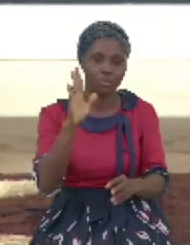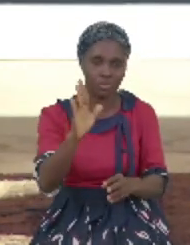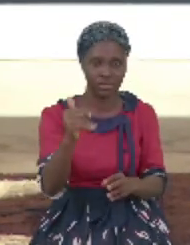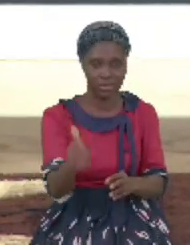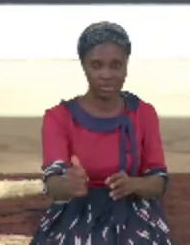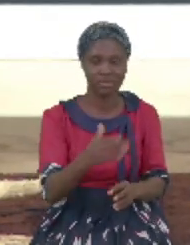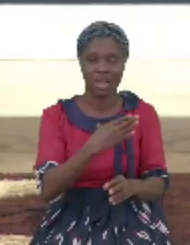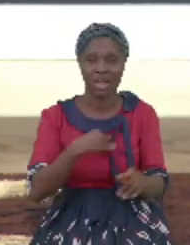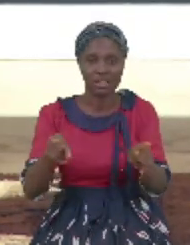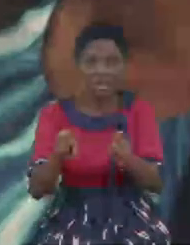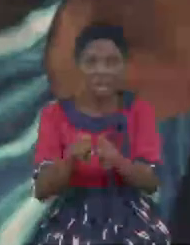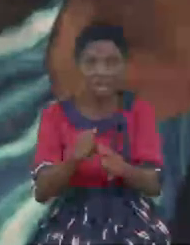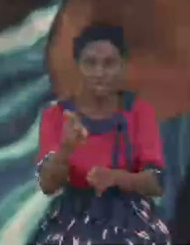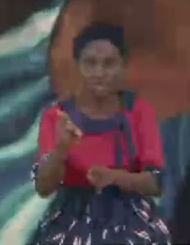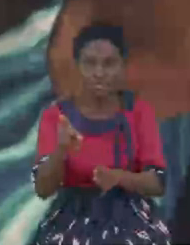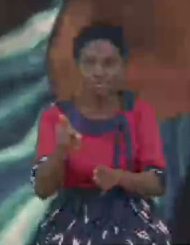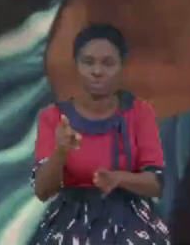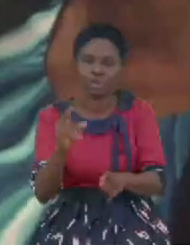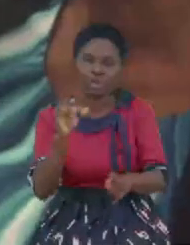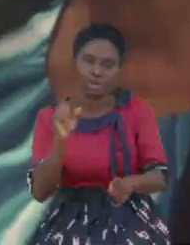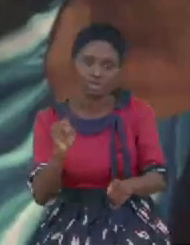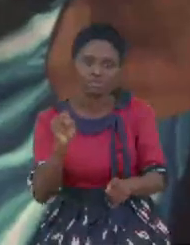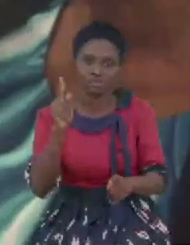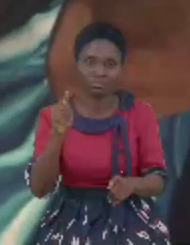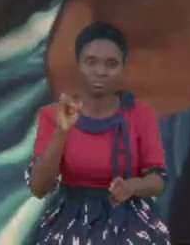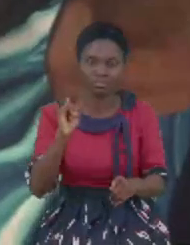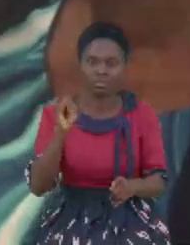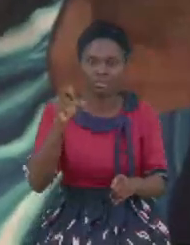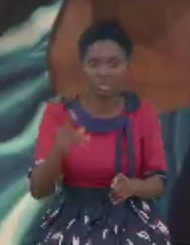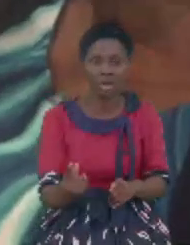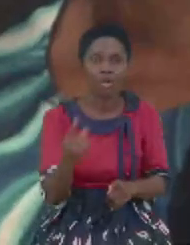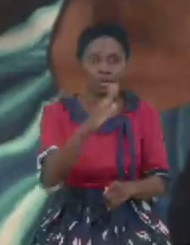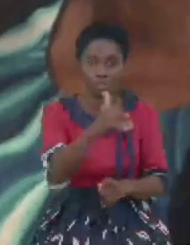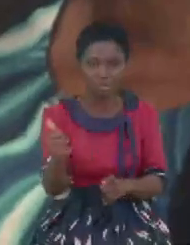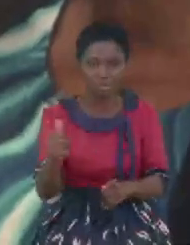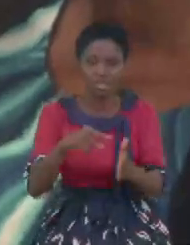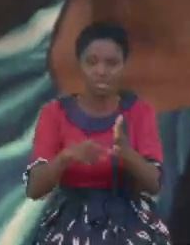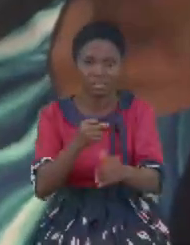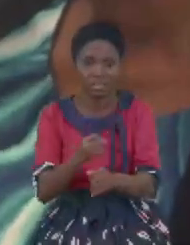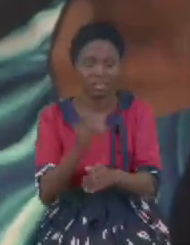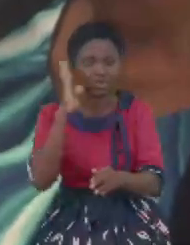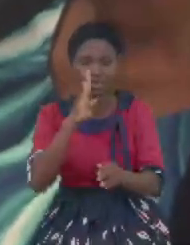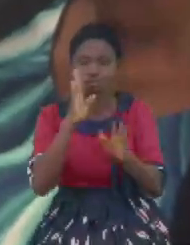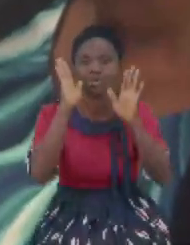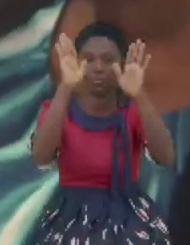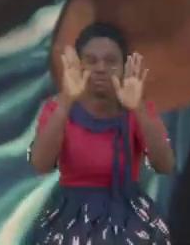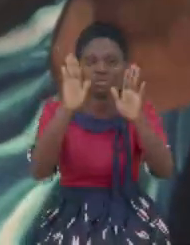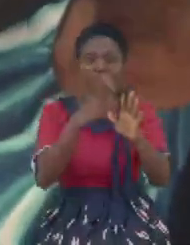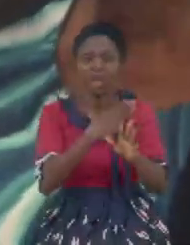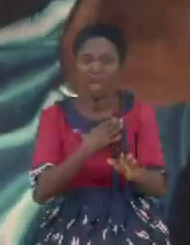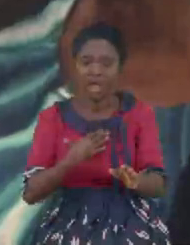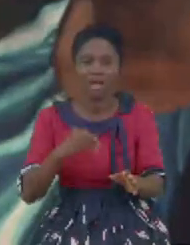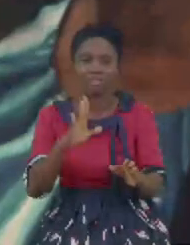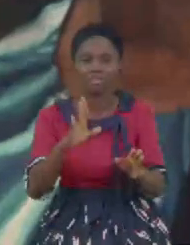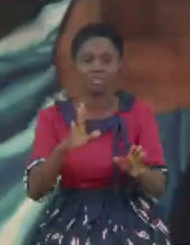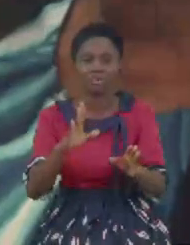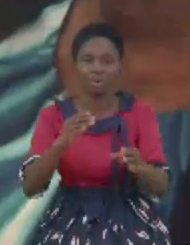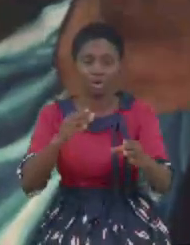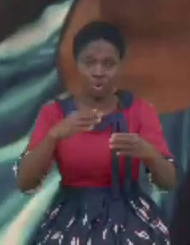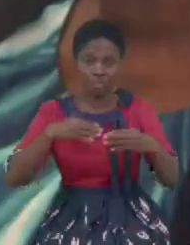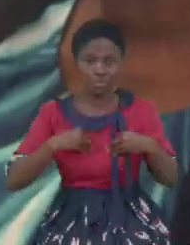ne me le ravira. Comme vous réveillez, cette année sera merveilleuse pour vous. Vos voies seront